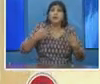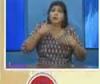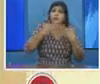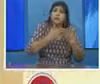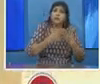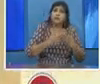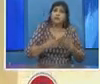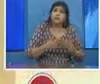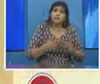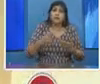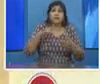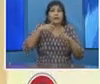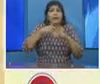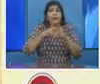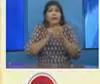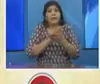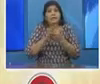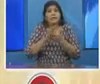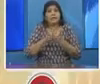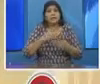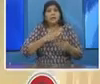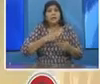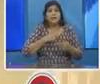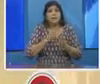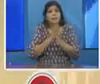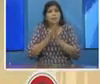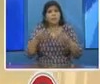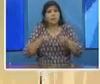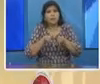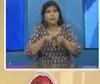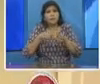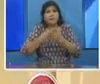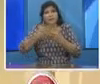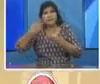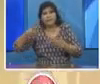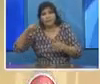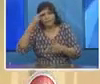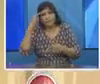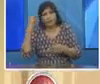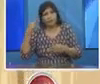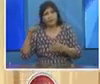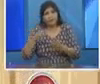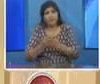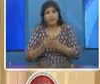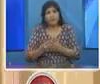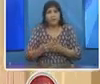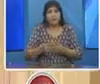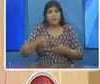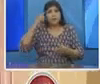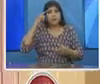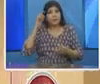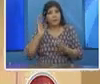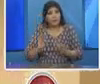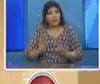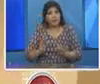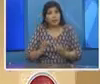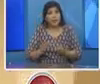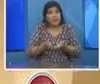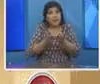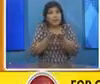परिपीड़ित खलस्य साधो विपरीतम एतत् ज्ञानाय दानाय